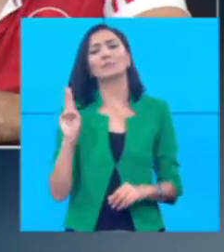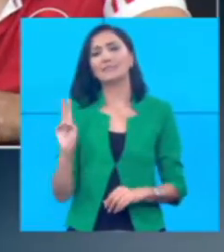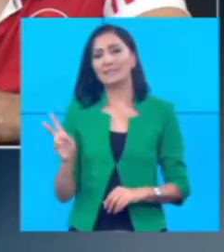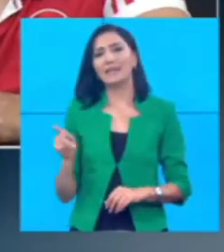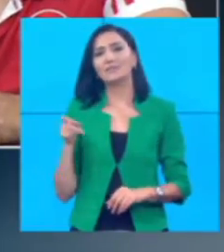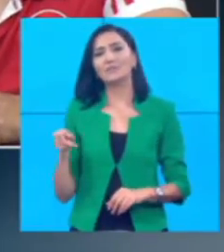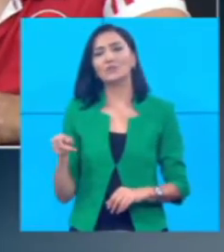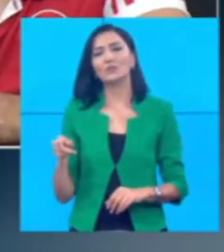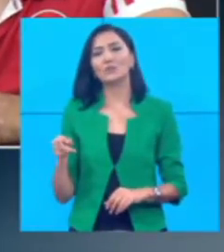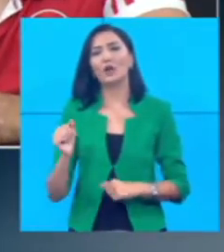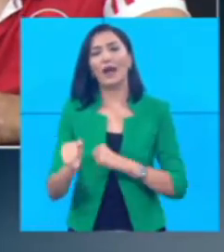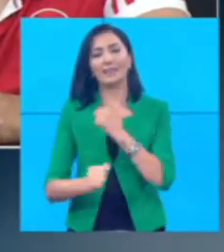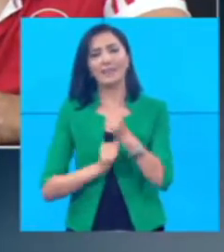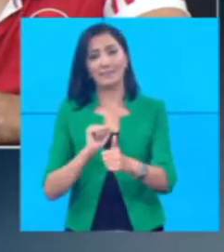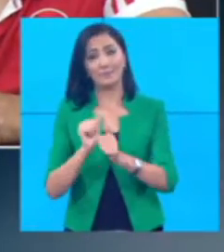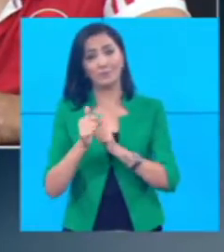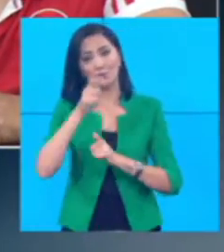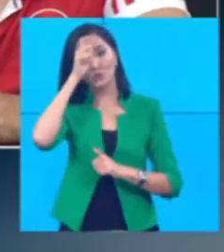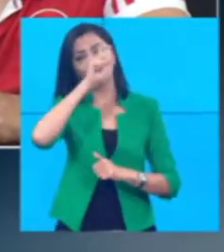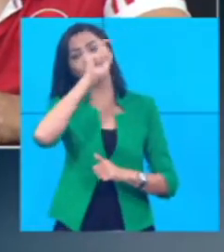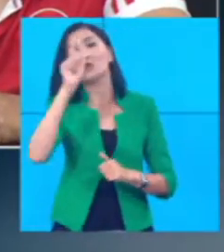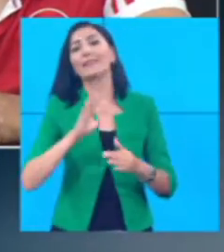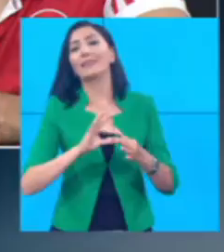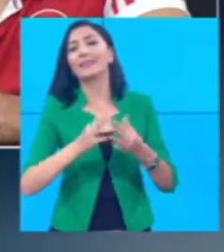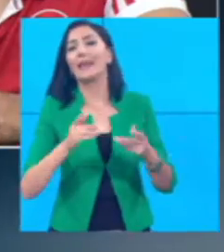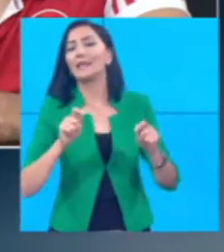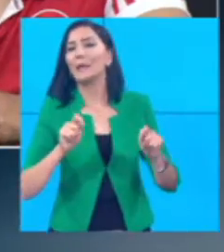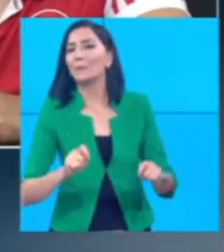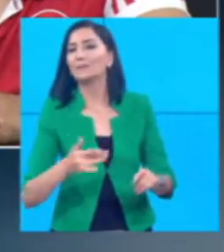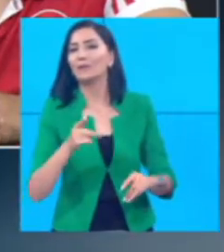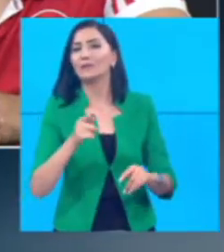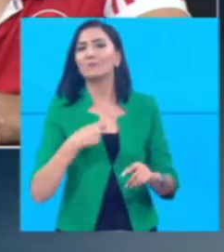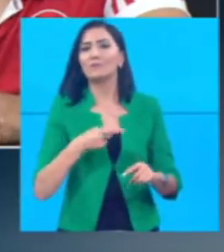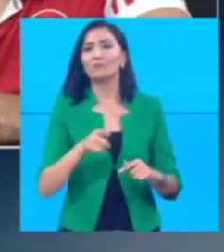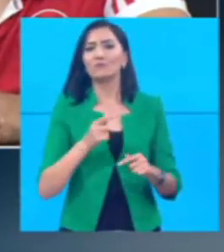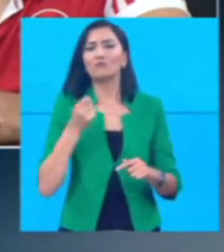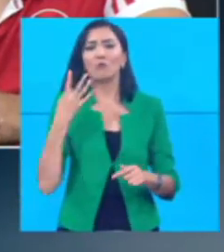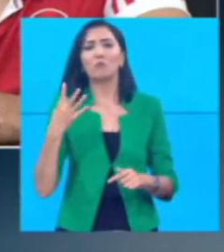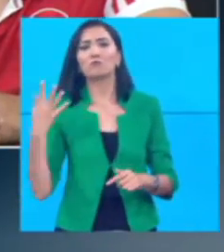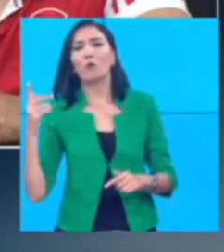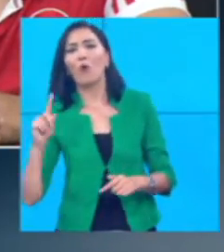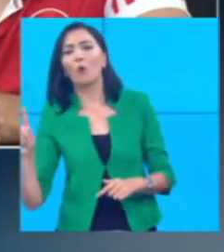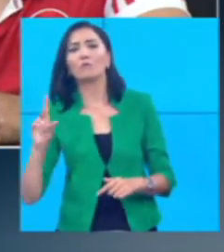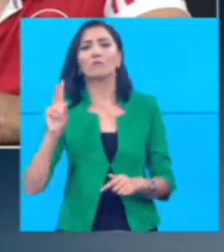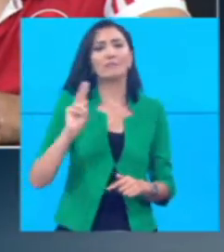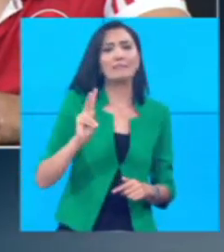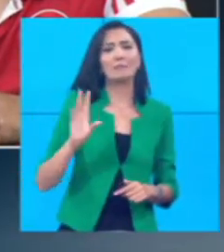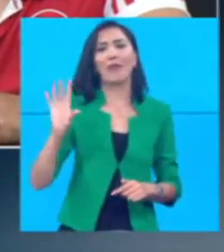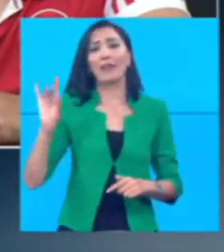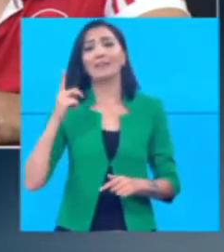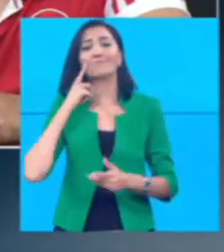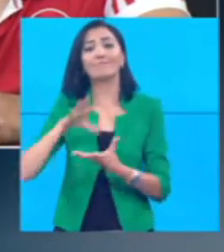Evet, sence atletizm sporunda Türkiye'de neler yapılmalı ki biz bu sayıyı 4, 10, 20,